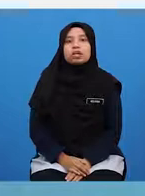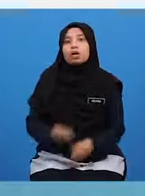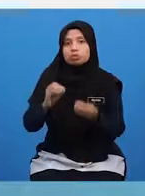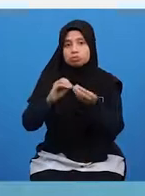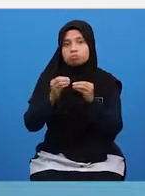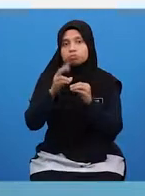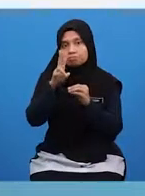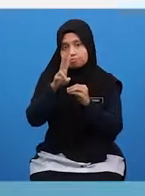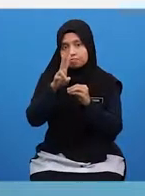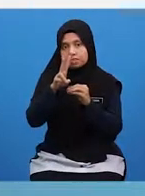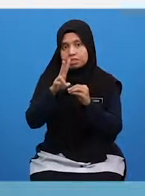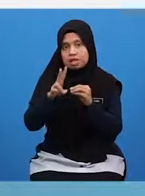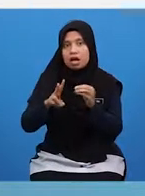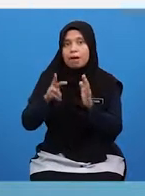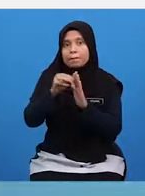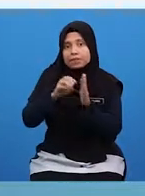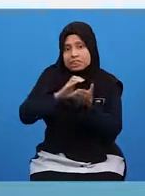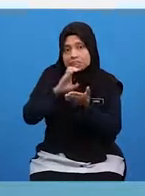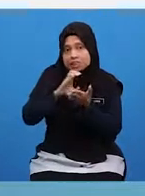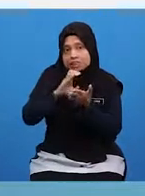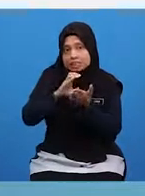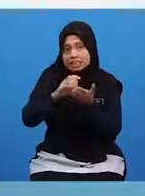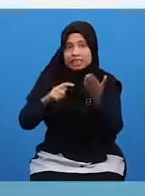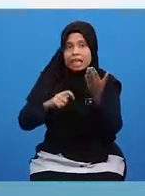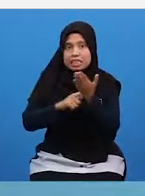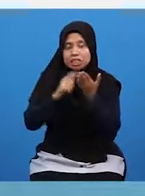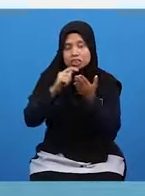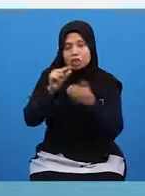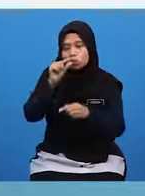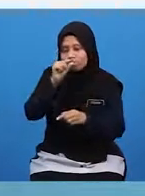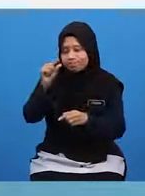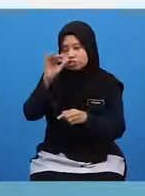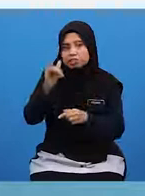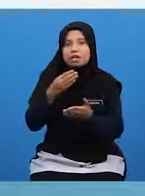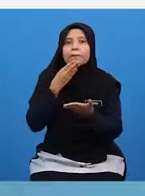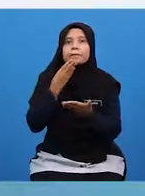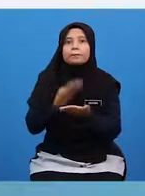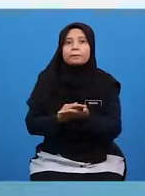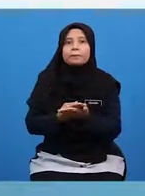Kedua, mencanting batik lukis teknik satu lapis dengan baik.